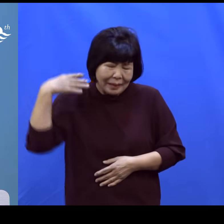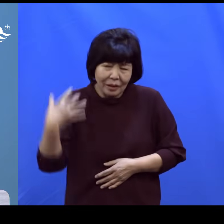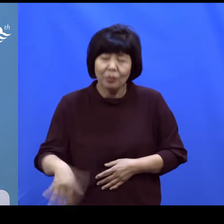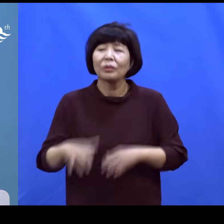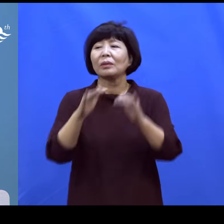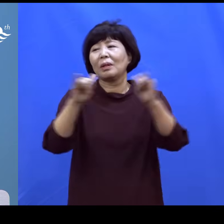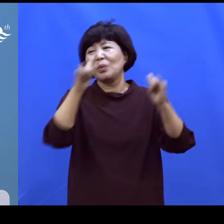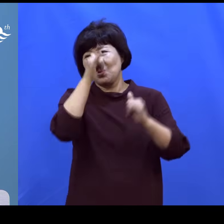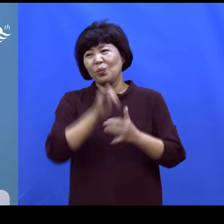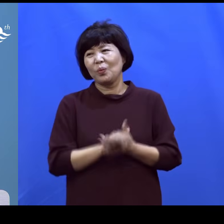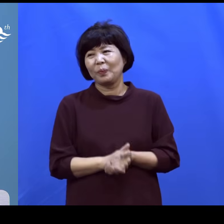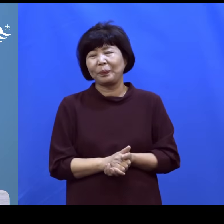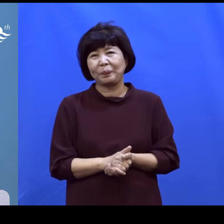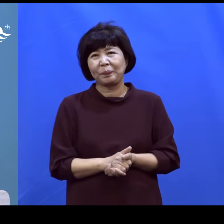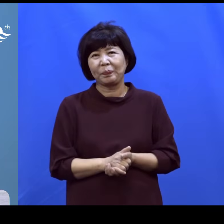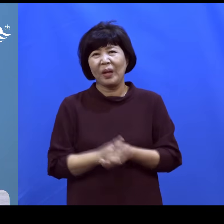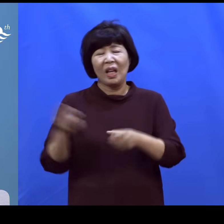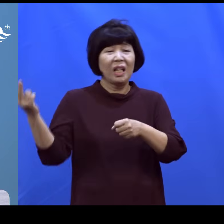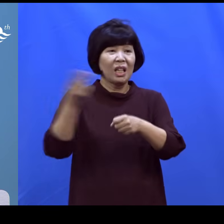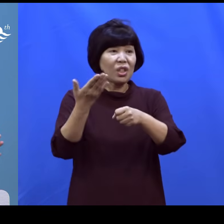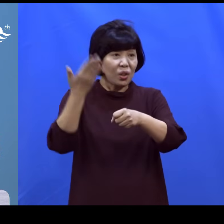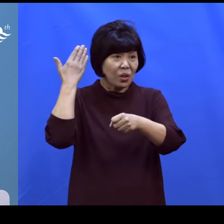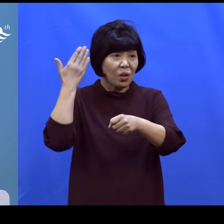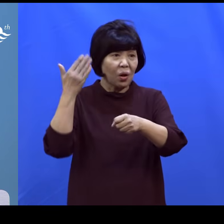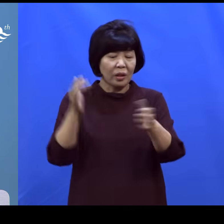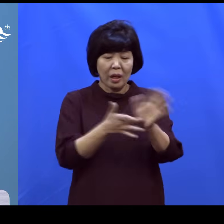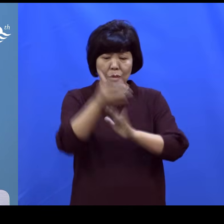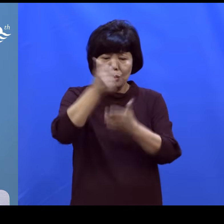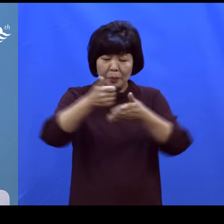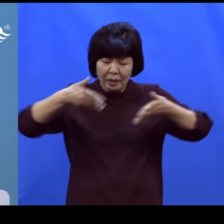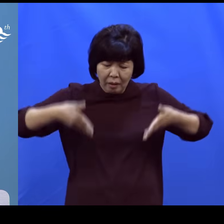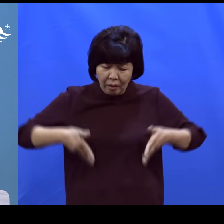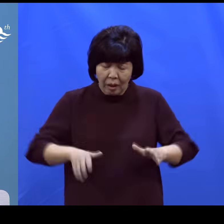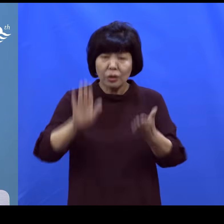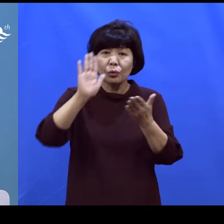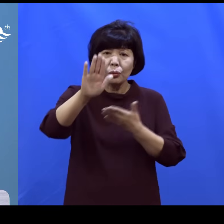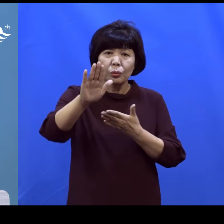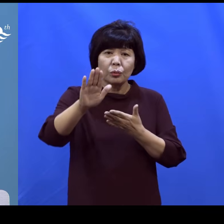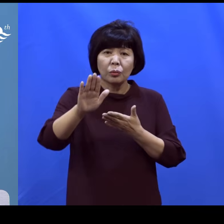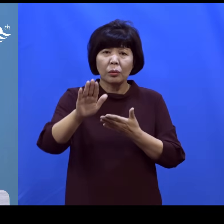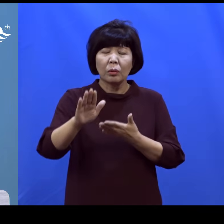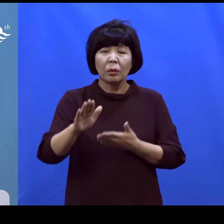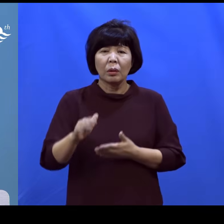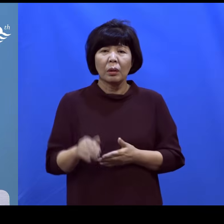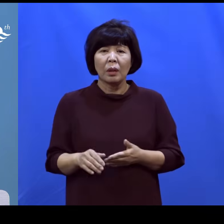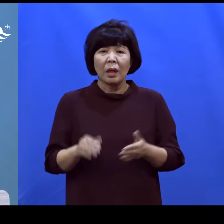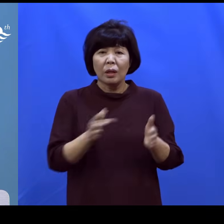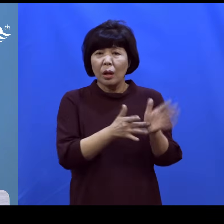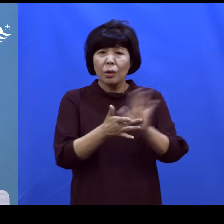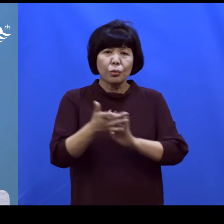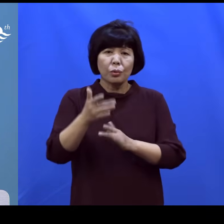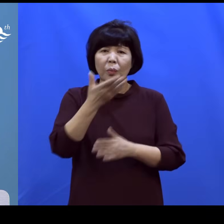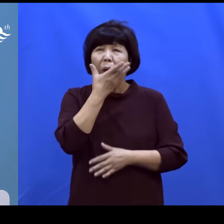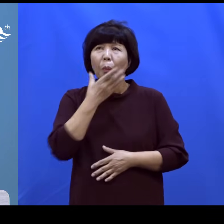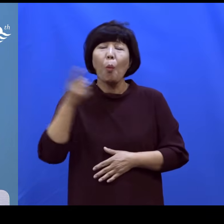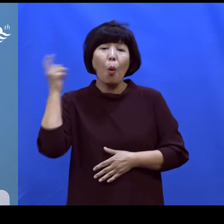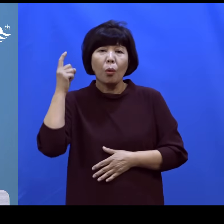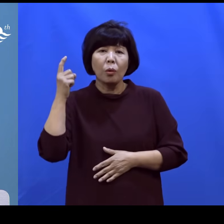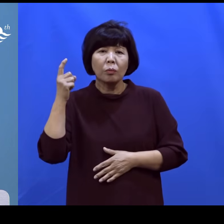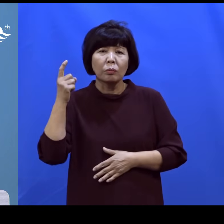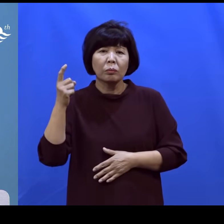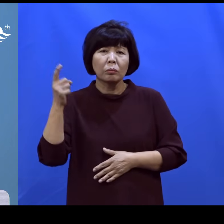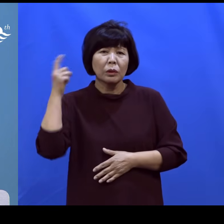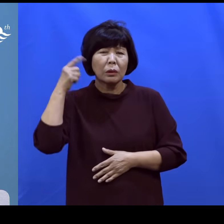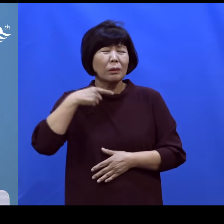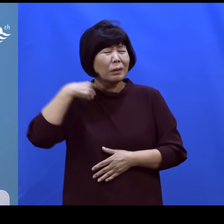기독교 역사 속에 2000년이 예수님의 탄생 이후에 2000년의 역사가 있었지만 아직도 예수의 탄생의 복된 소식을 한